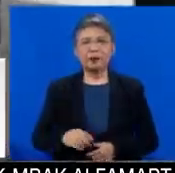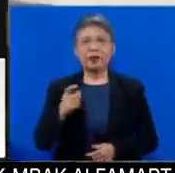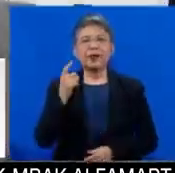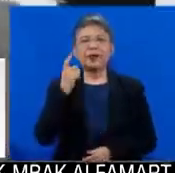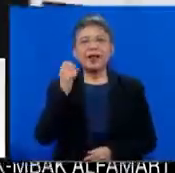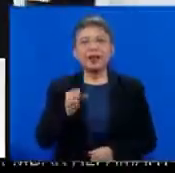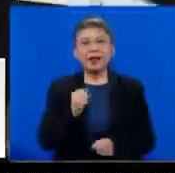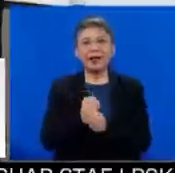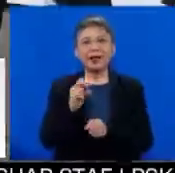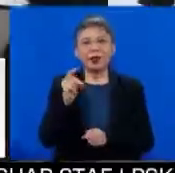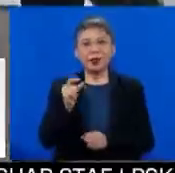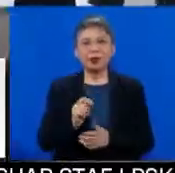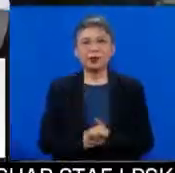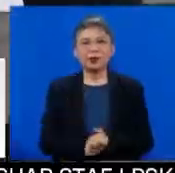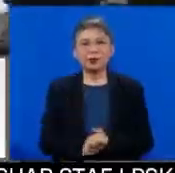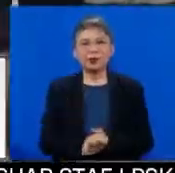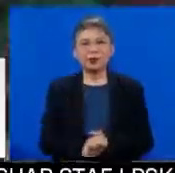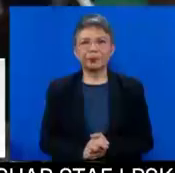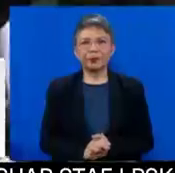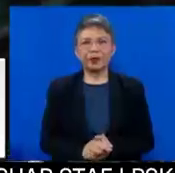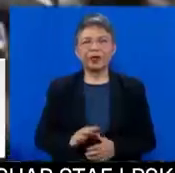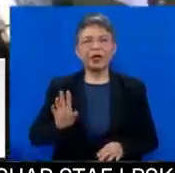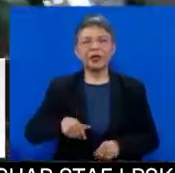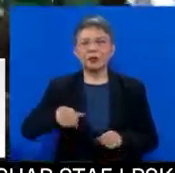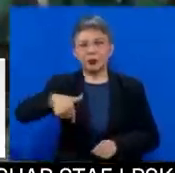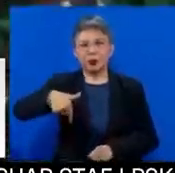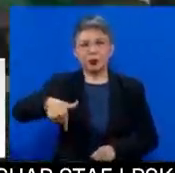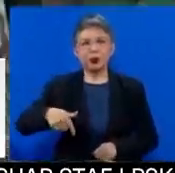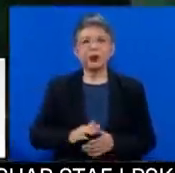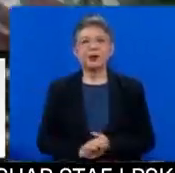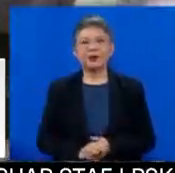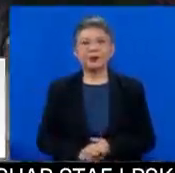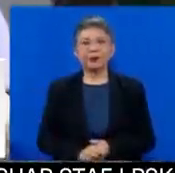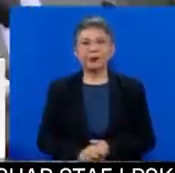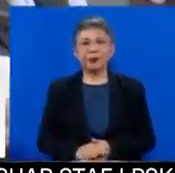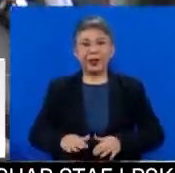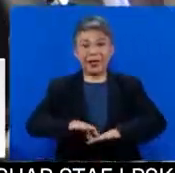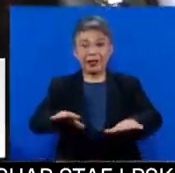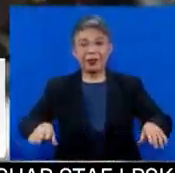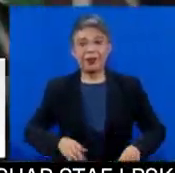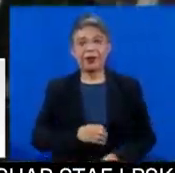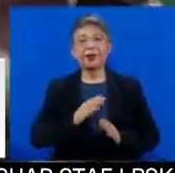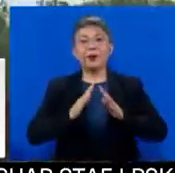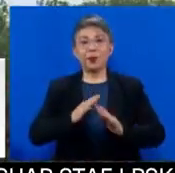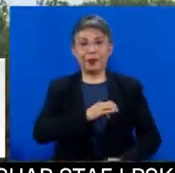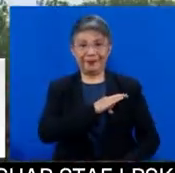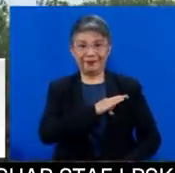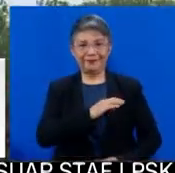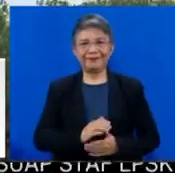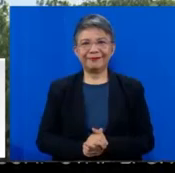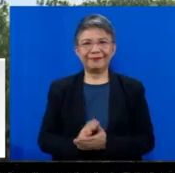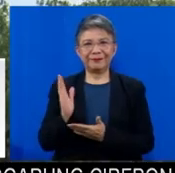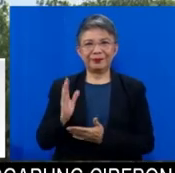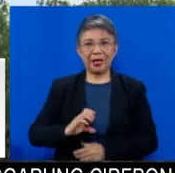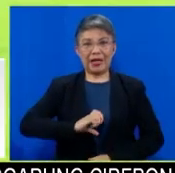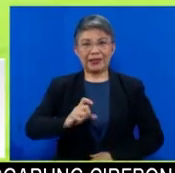kotor upacara detik-detik proklamasi ke-77 Republik Indonesia di halaman Istana Merdeka.